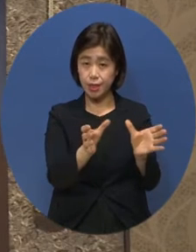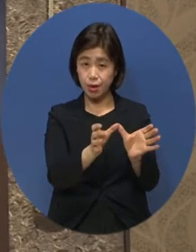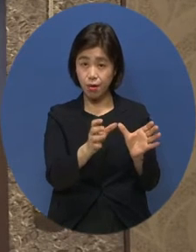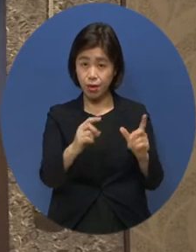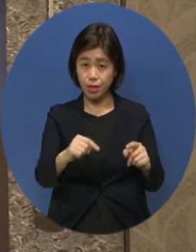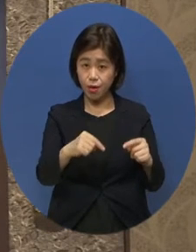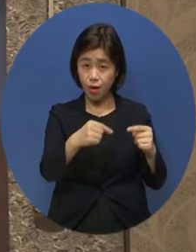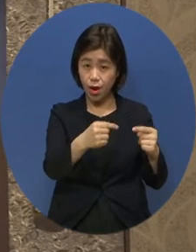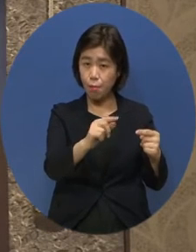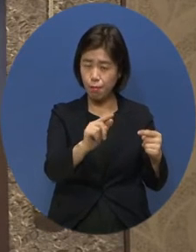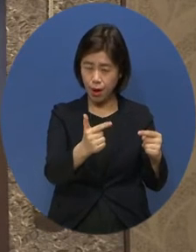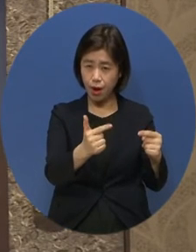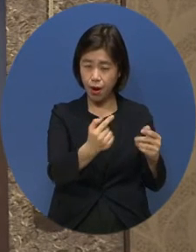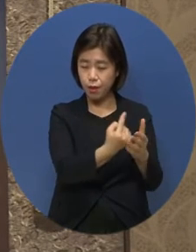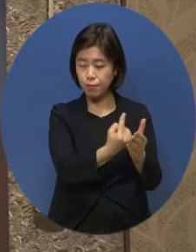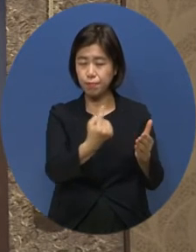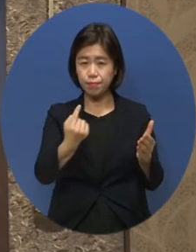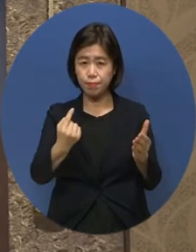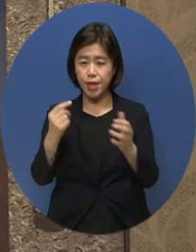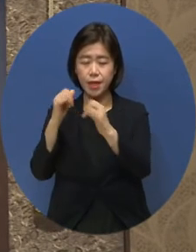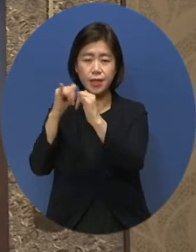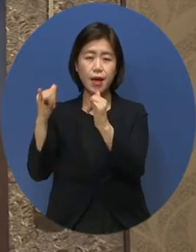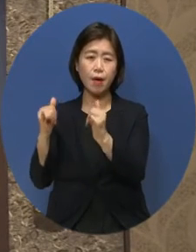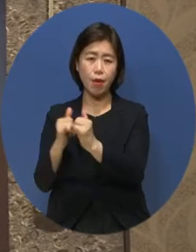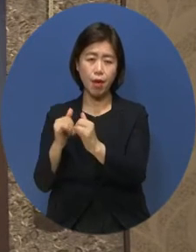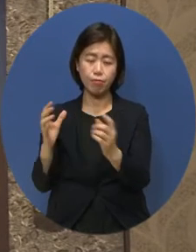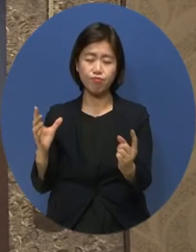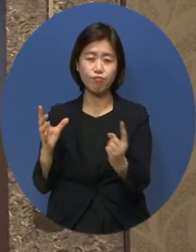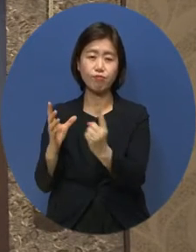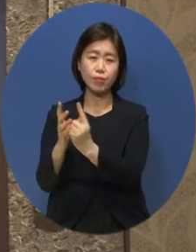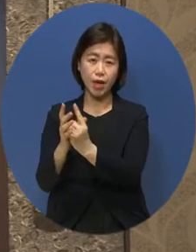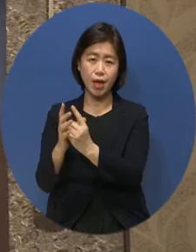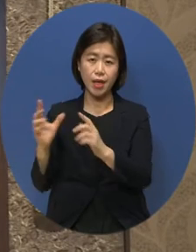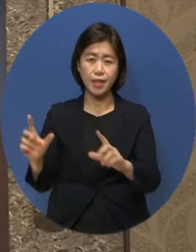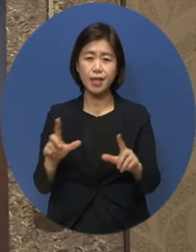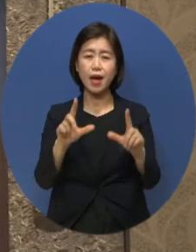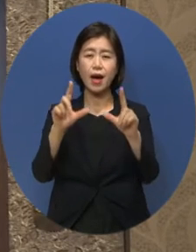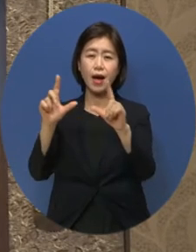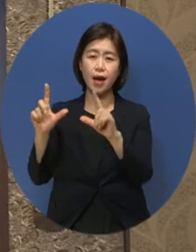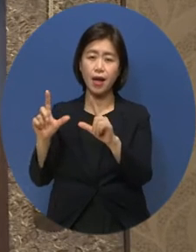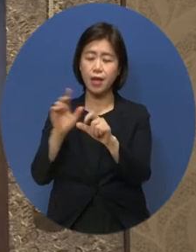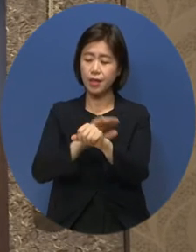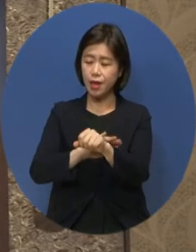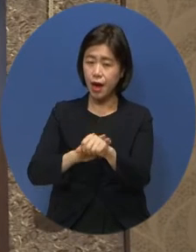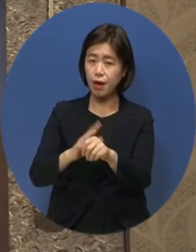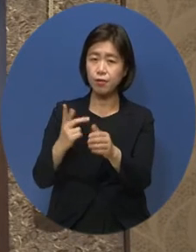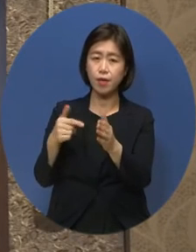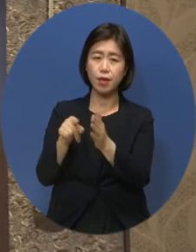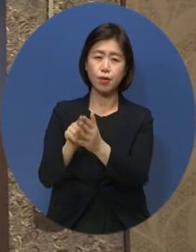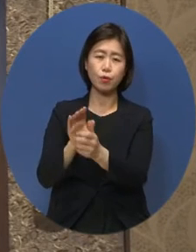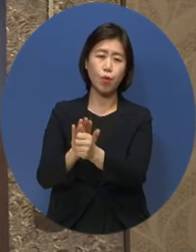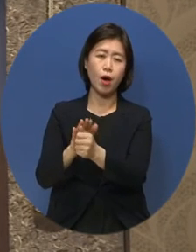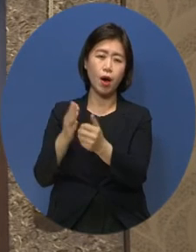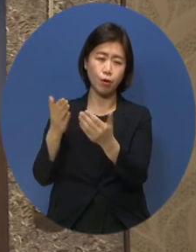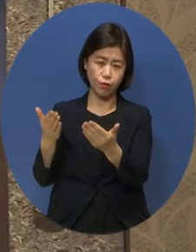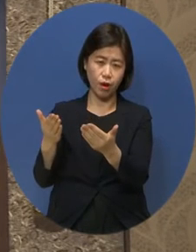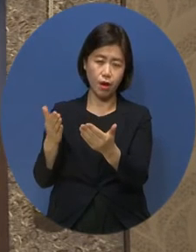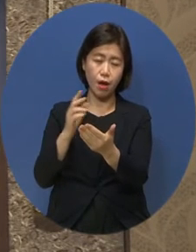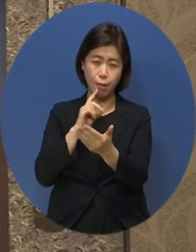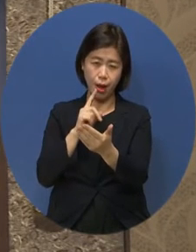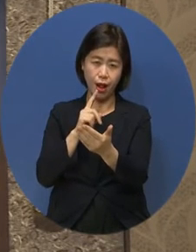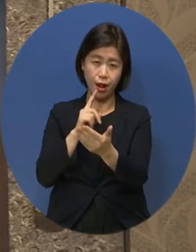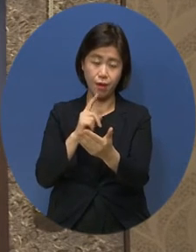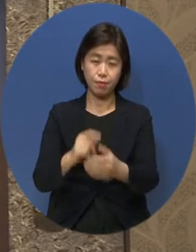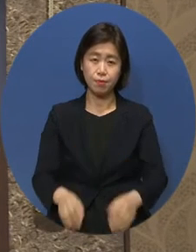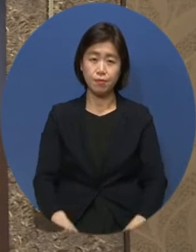탈 시설 화 를 통해서 그 지역에서 정착할 수 있도록 잘 살 수 있도록 하자 이게 요즘에 이제 복제 대세인